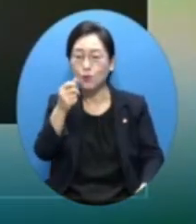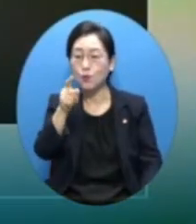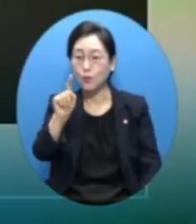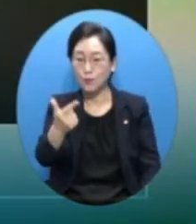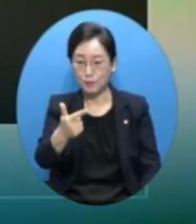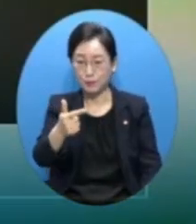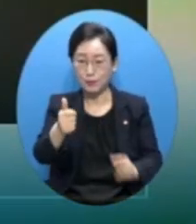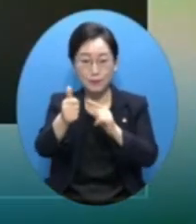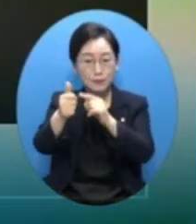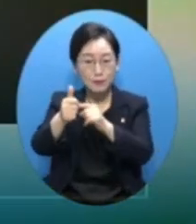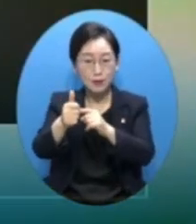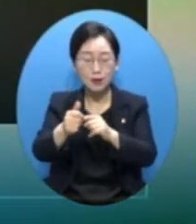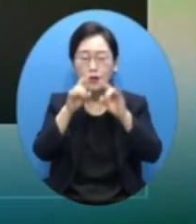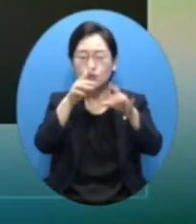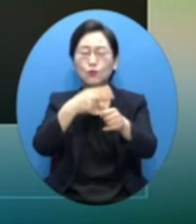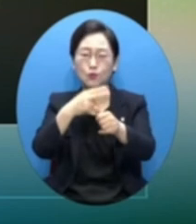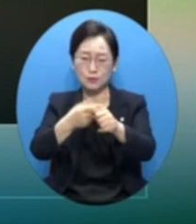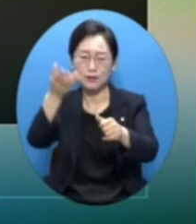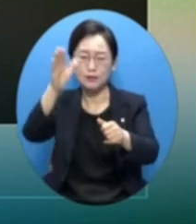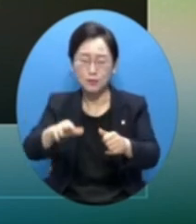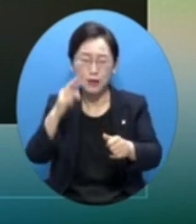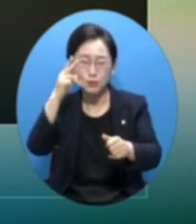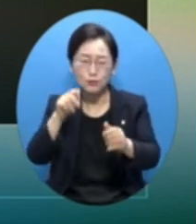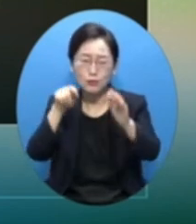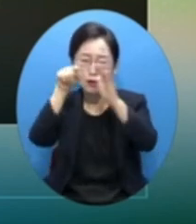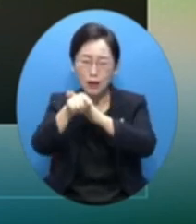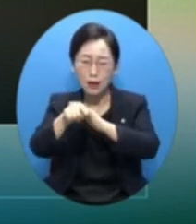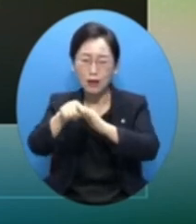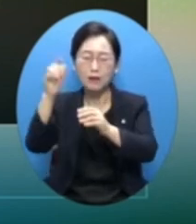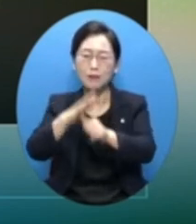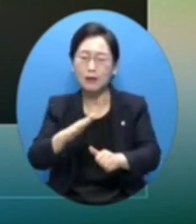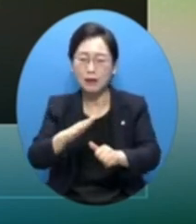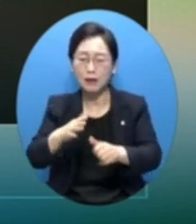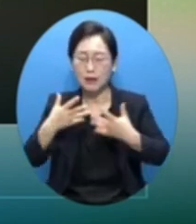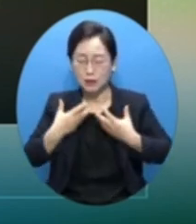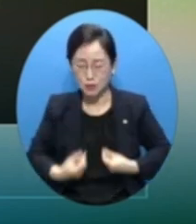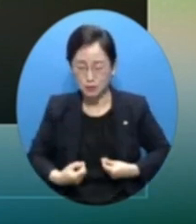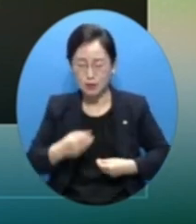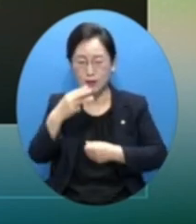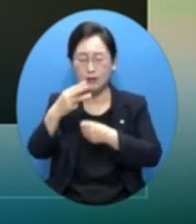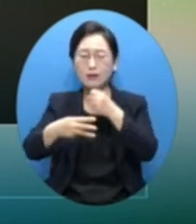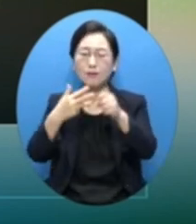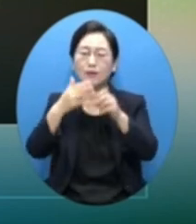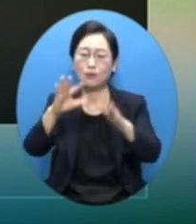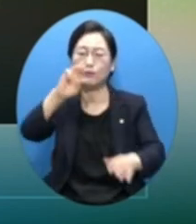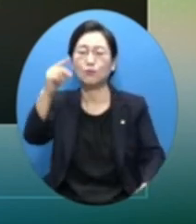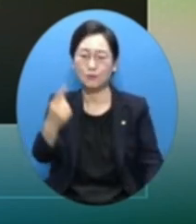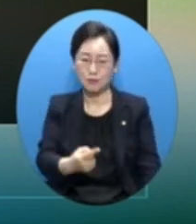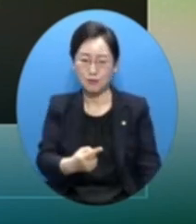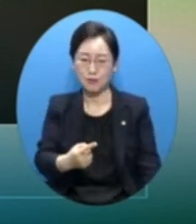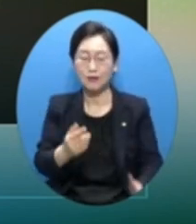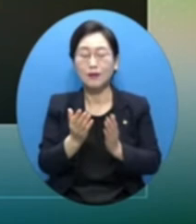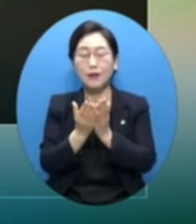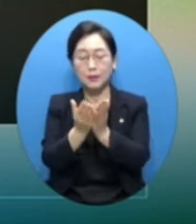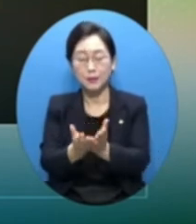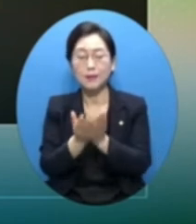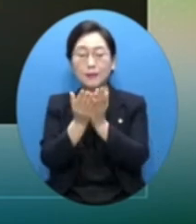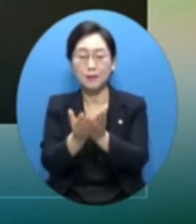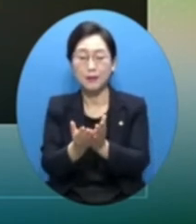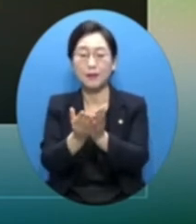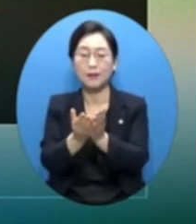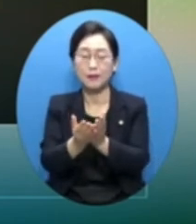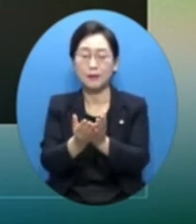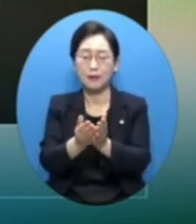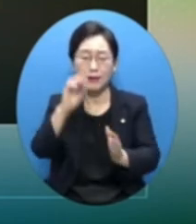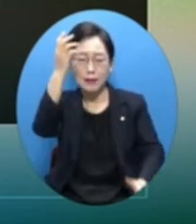미국에 건너가서 선교사를 했다 실패하고 3년 만에 돌아와서 절망에 쳤을 때 그가 배에서 만난